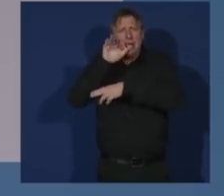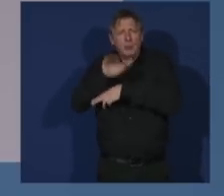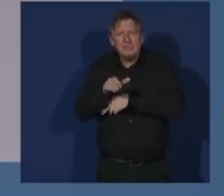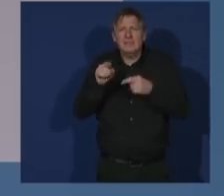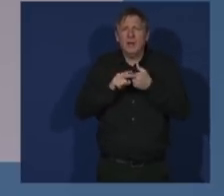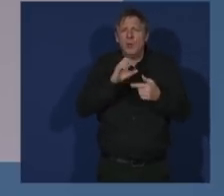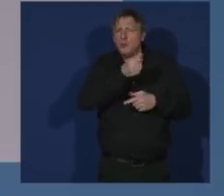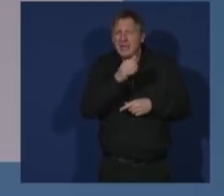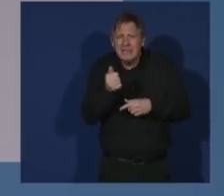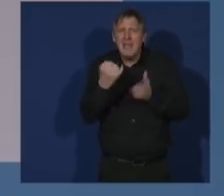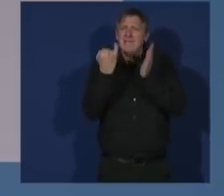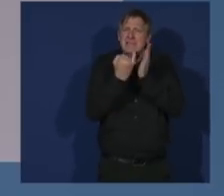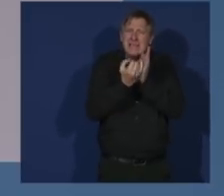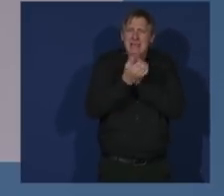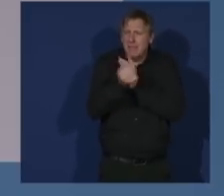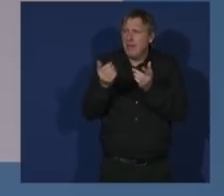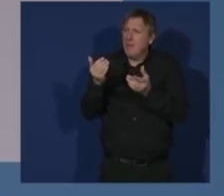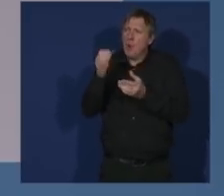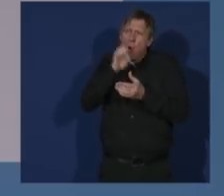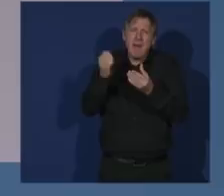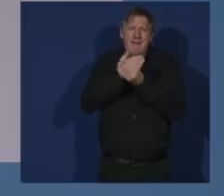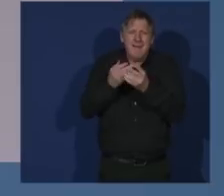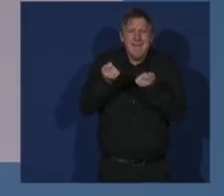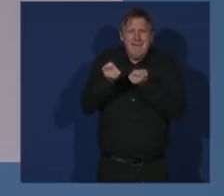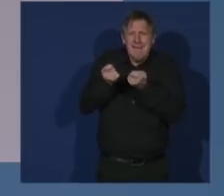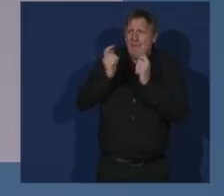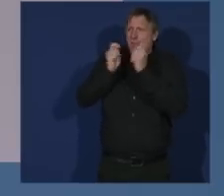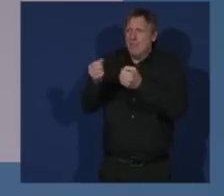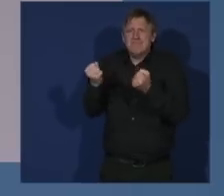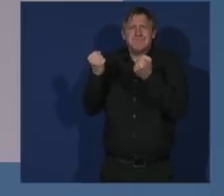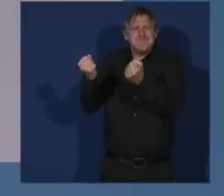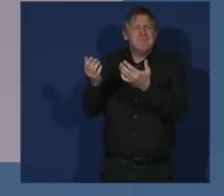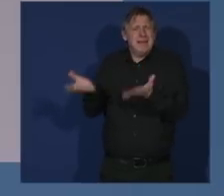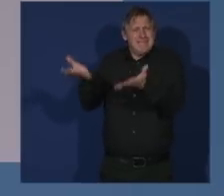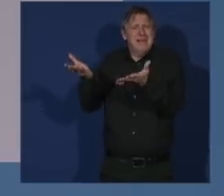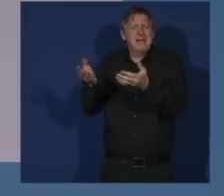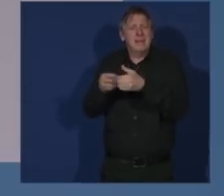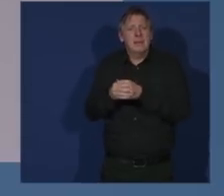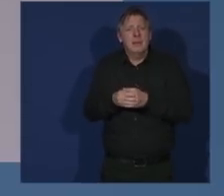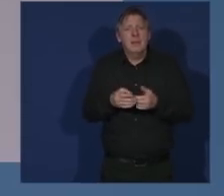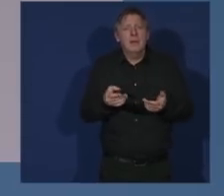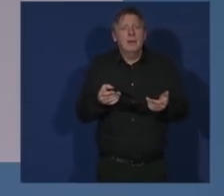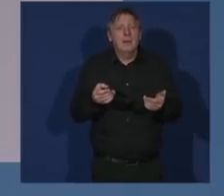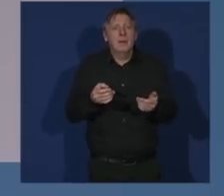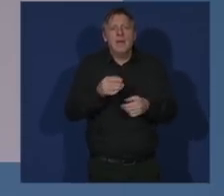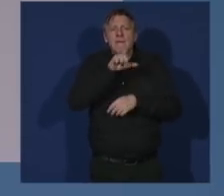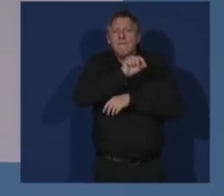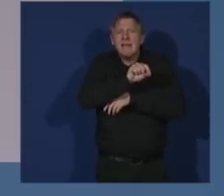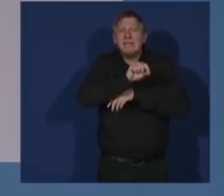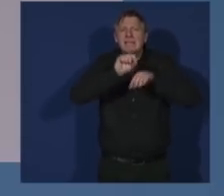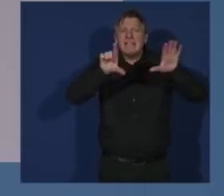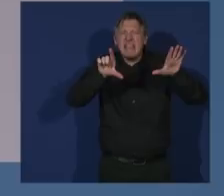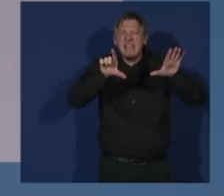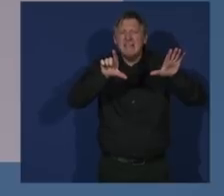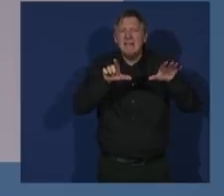en matière de fiscalité. Il est vain, pour ne pas dire ridicule, que de vouloir mener 27 petites